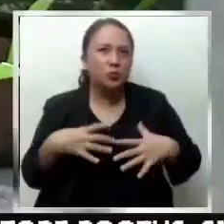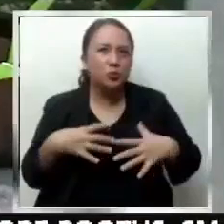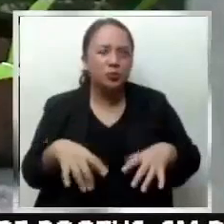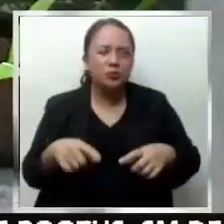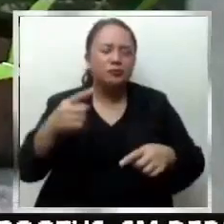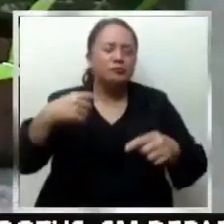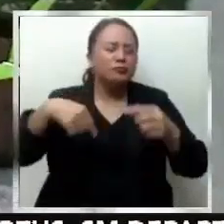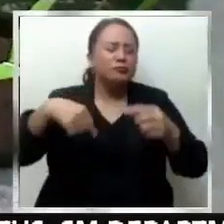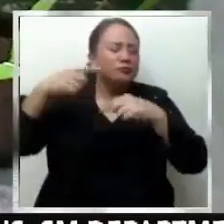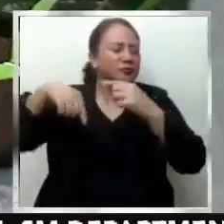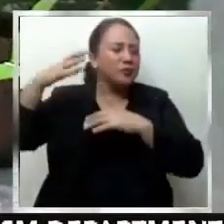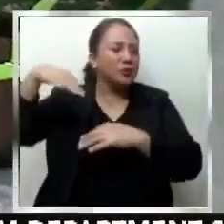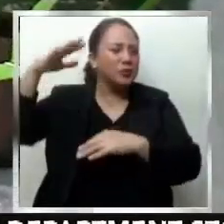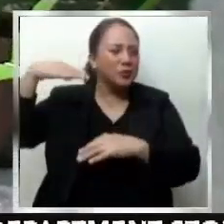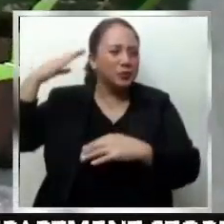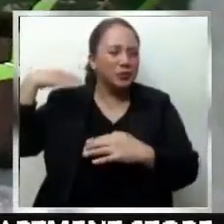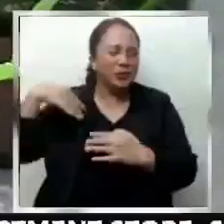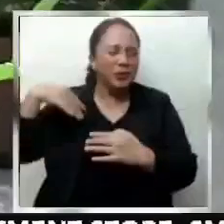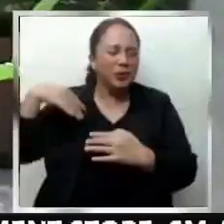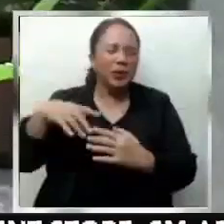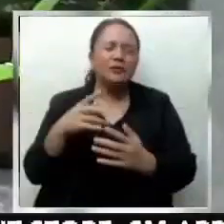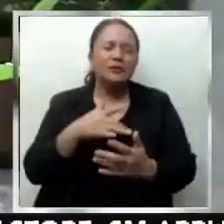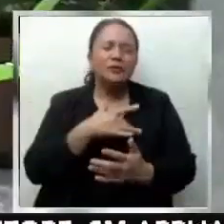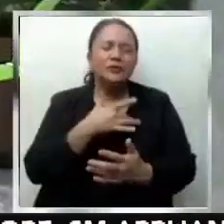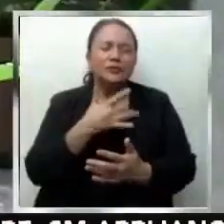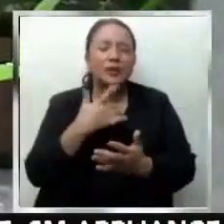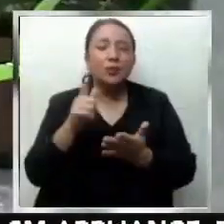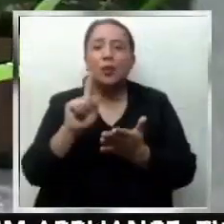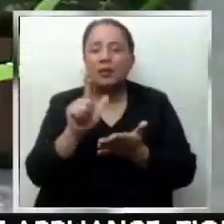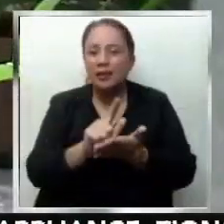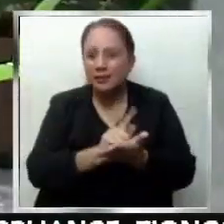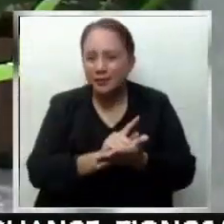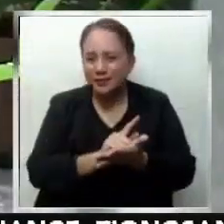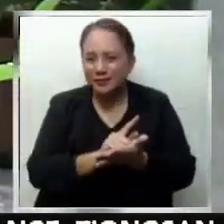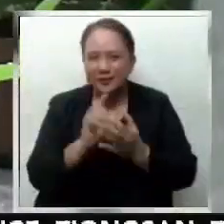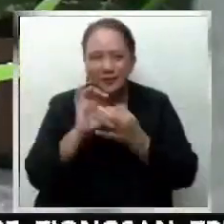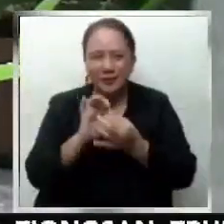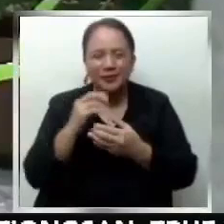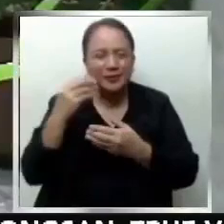at namnamin ang leksyon ng kasaysayan. Para sa